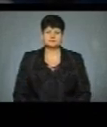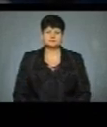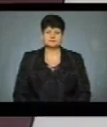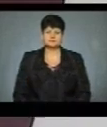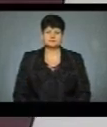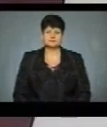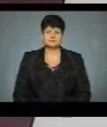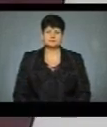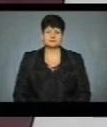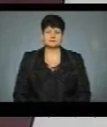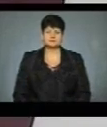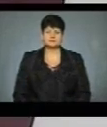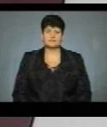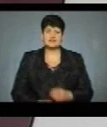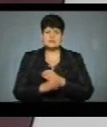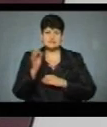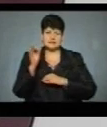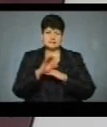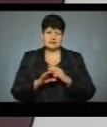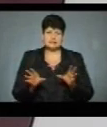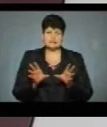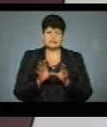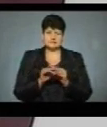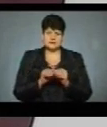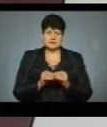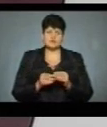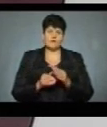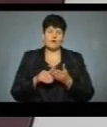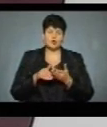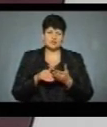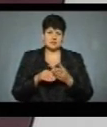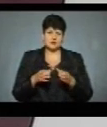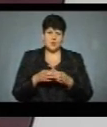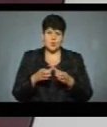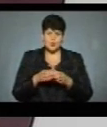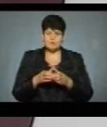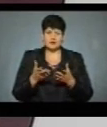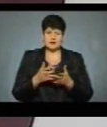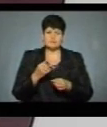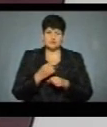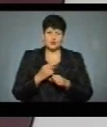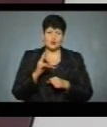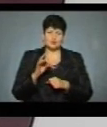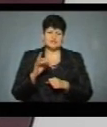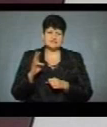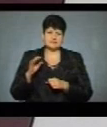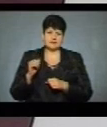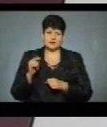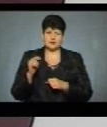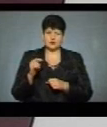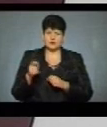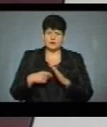Тернопіль. «Схід та Захід єдині назавжди» – волонтерська група, логістичний центр якої діє в Костянтинівці Донецької